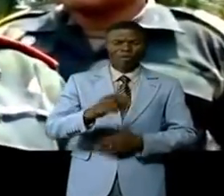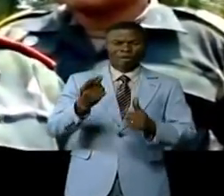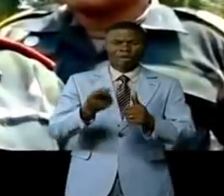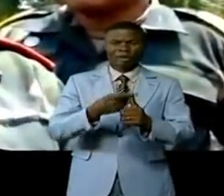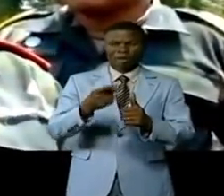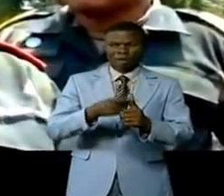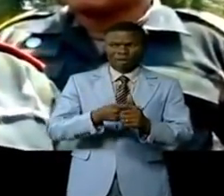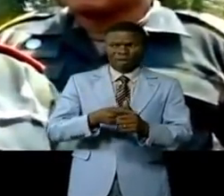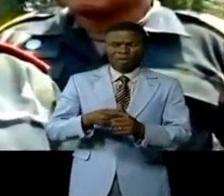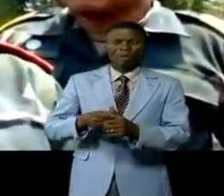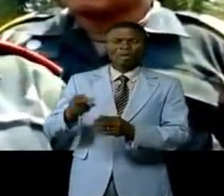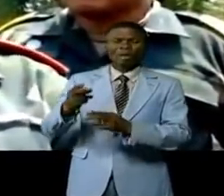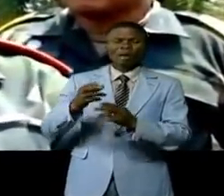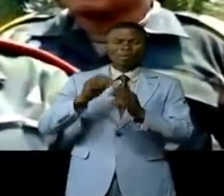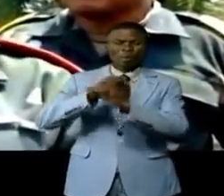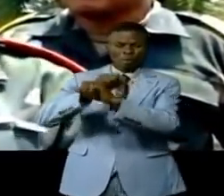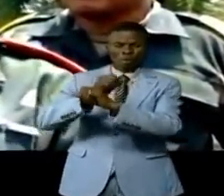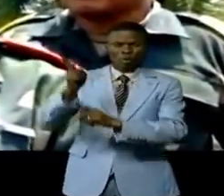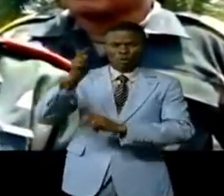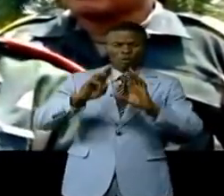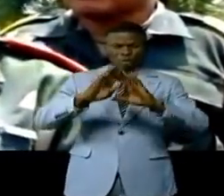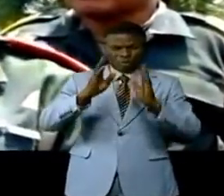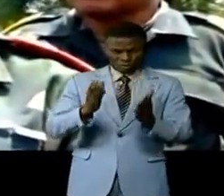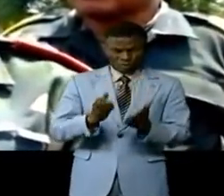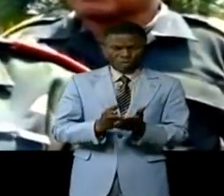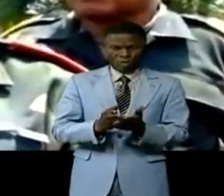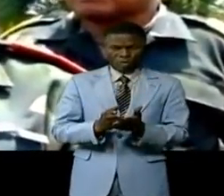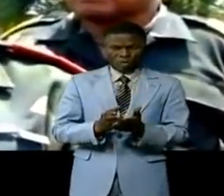pour sécuriser notre population